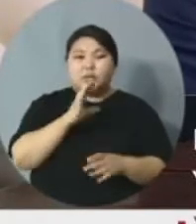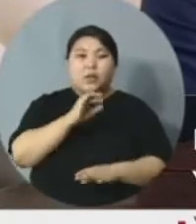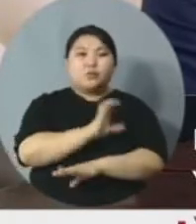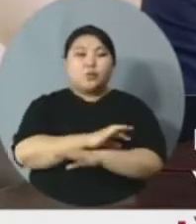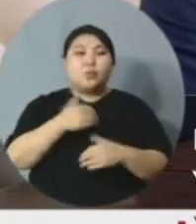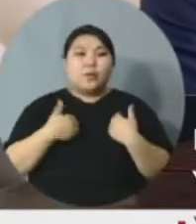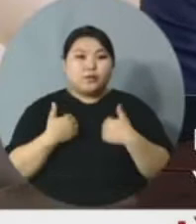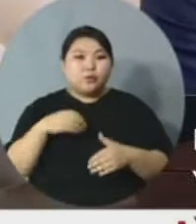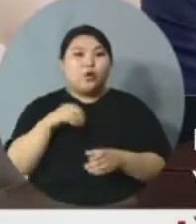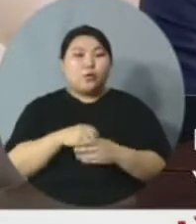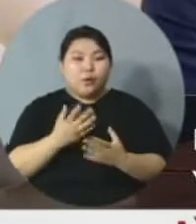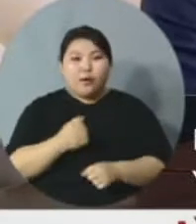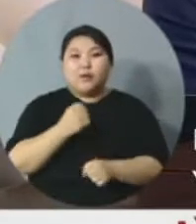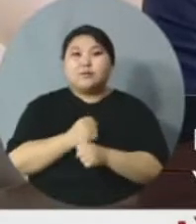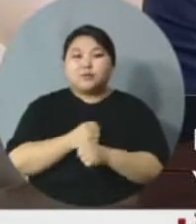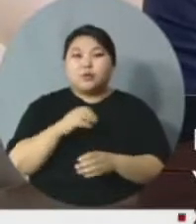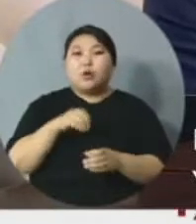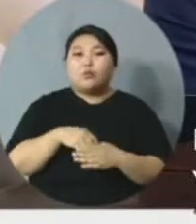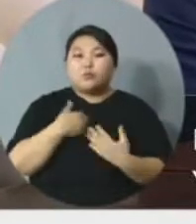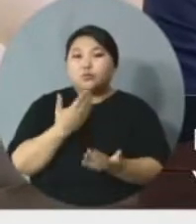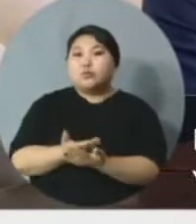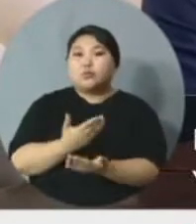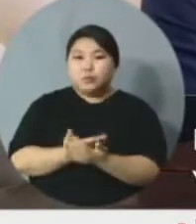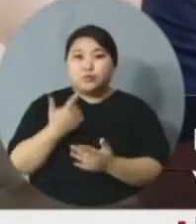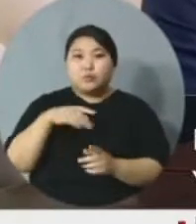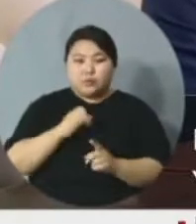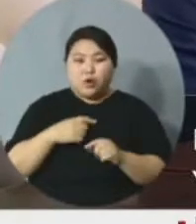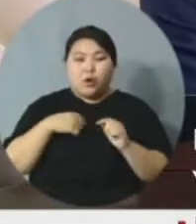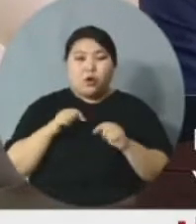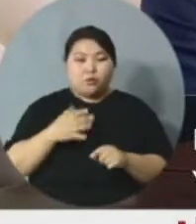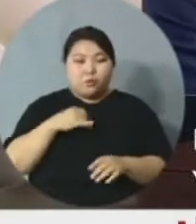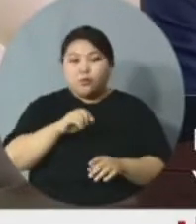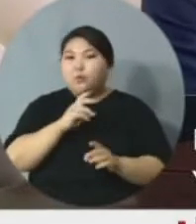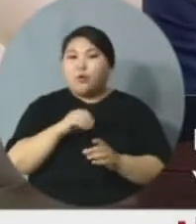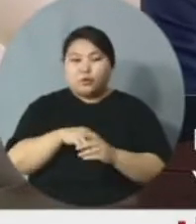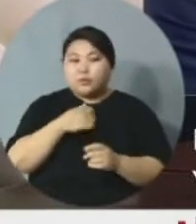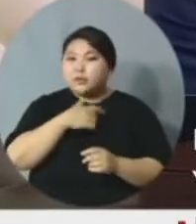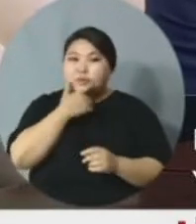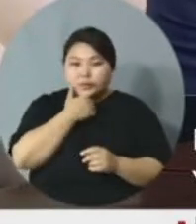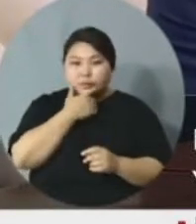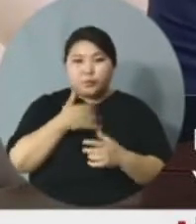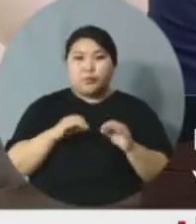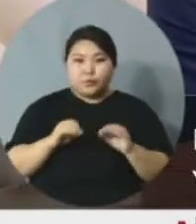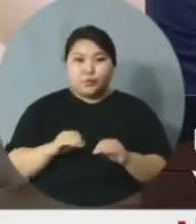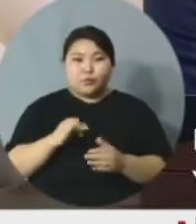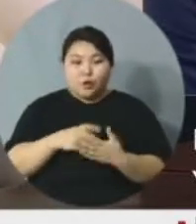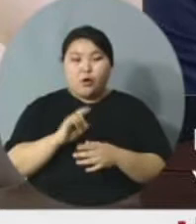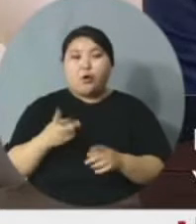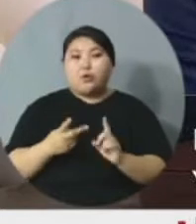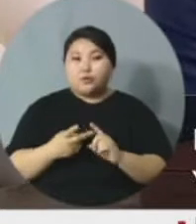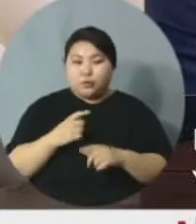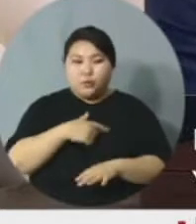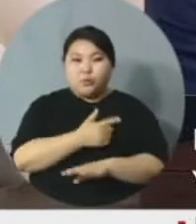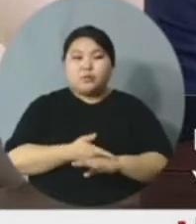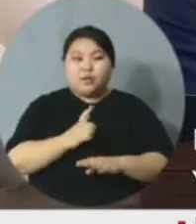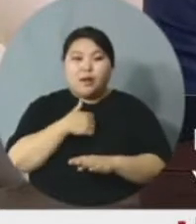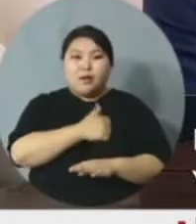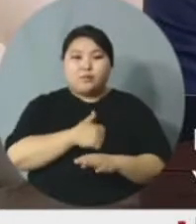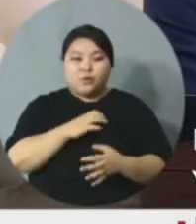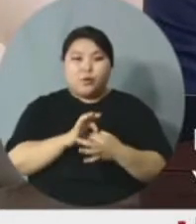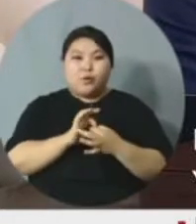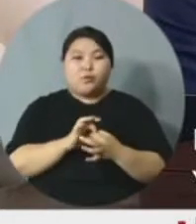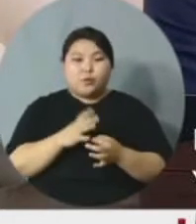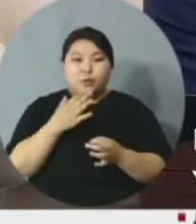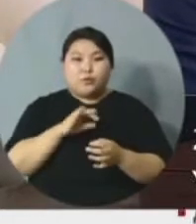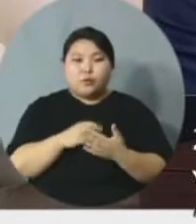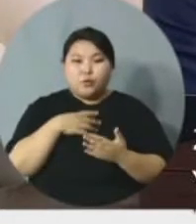одоо сургууль багшаар орох вэ? Ажилд оруулах юм шиг бат гэсэн шүү дээ. Одоо бол энэ хугач холбохгүй. Нэг. Хоёрдугаар гүйцэтгэлийн санхүүжилттэй